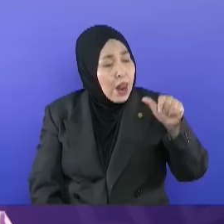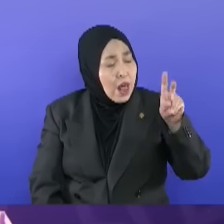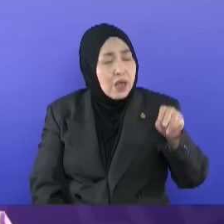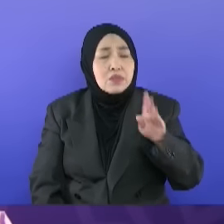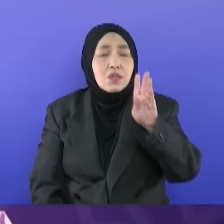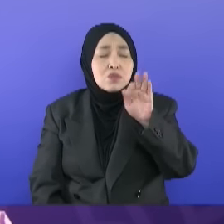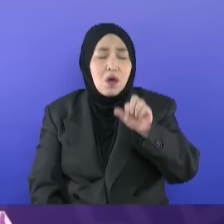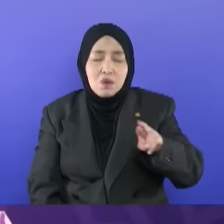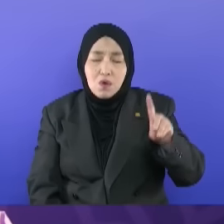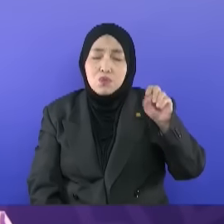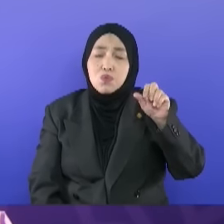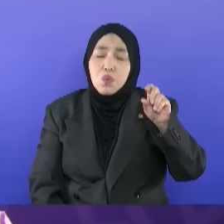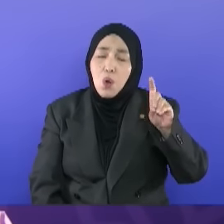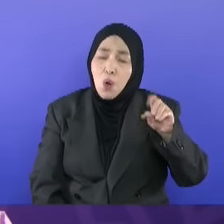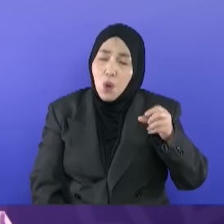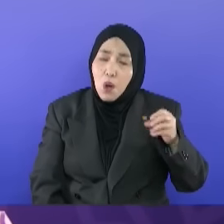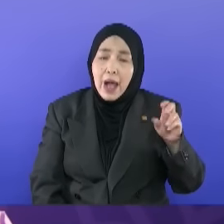tardankal